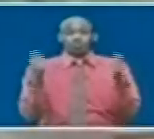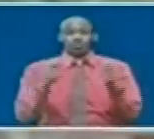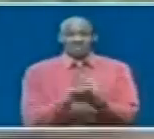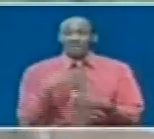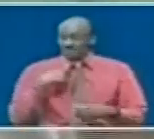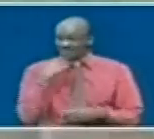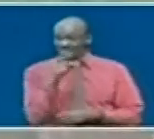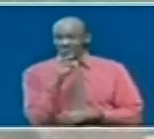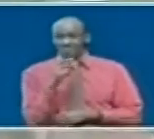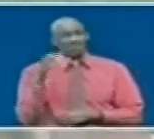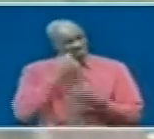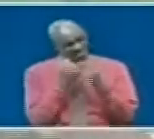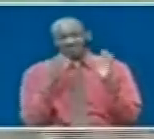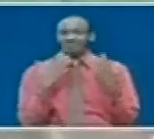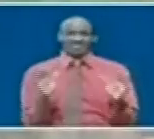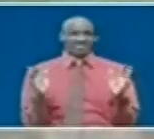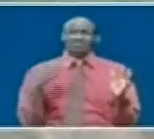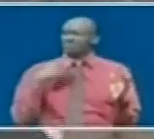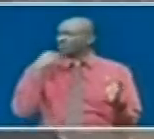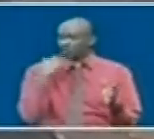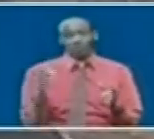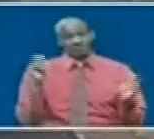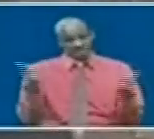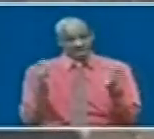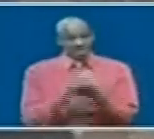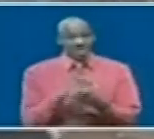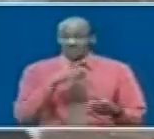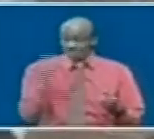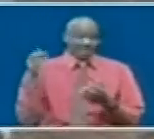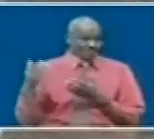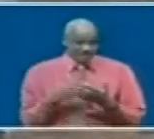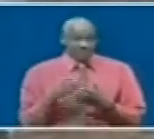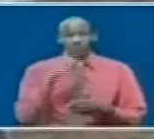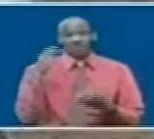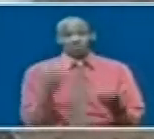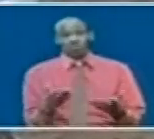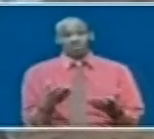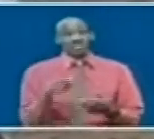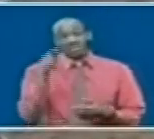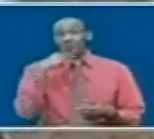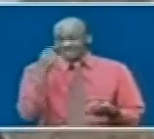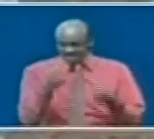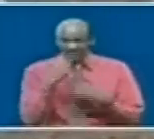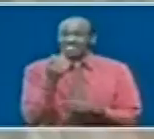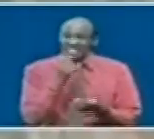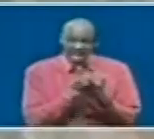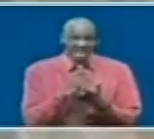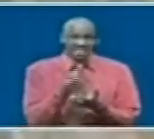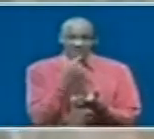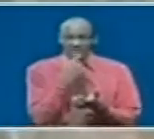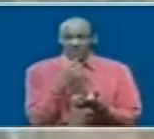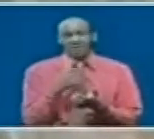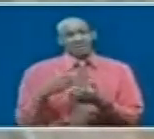mimi nilikuwa nimesa okoka kutaka maneno ya waganga. Nikachukua mtoto tukaenda kwa mganga. Mganga akatupatia madawa madawa.